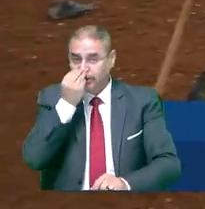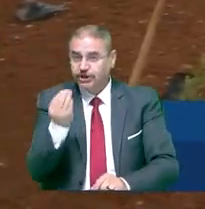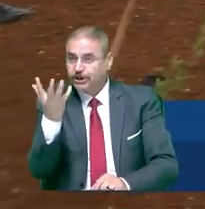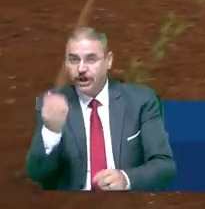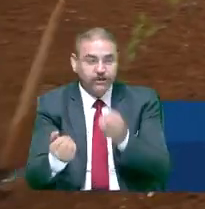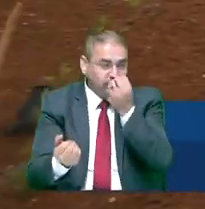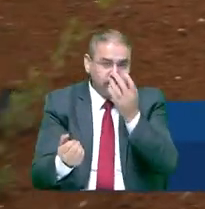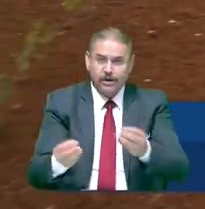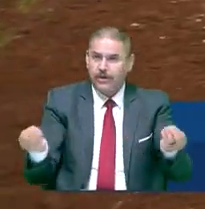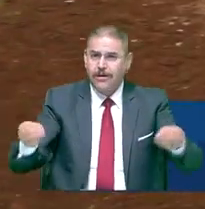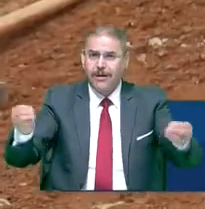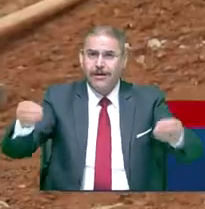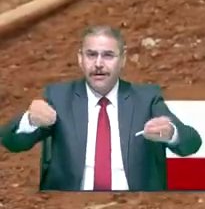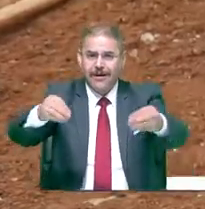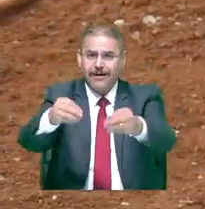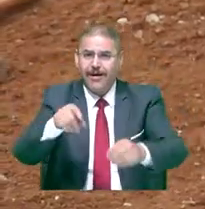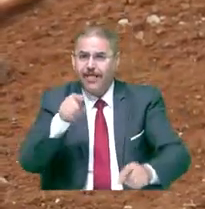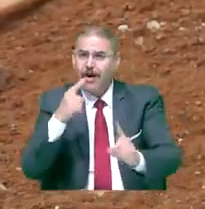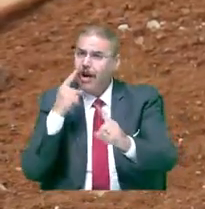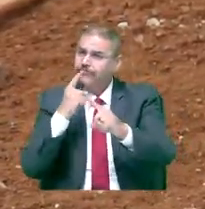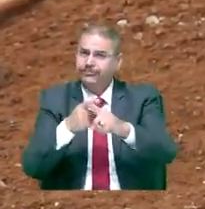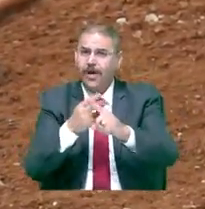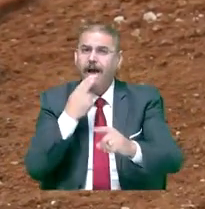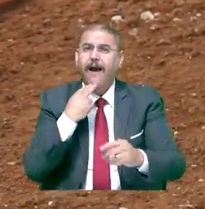ورمزا للخير والعطاء والانتماء للوطن